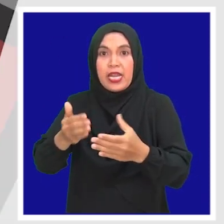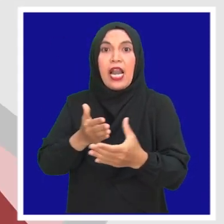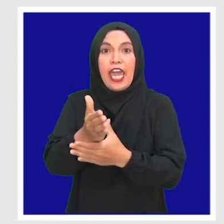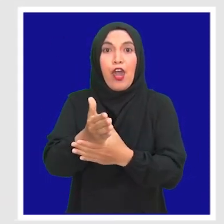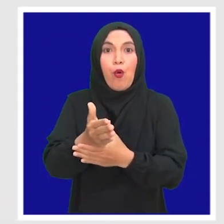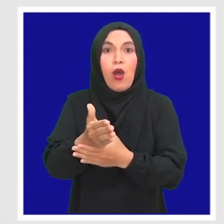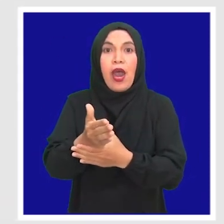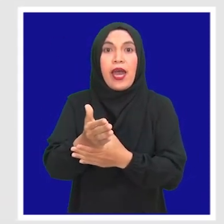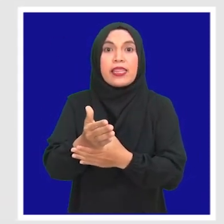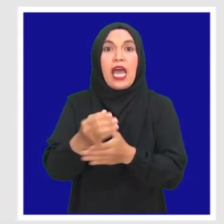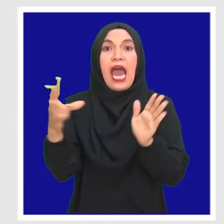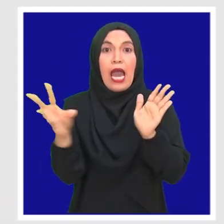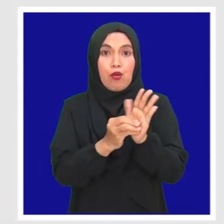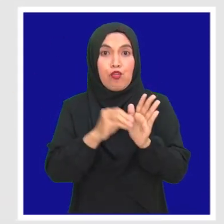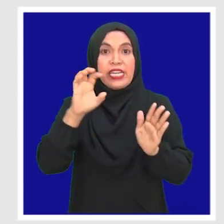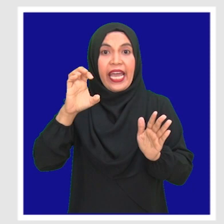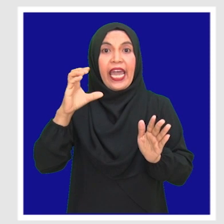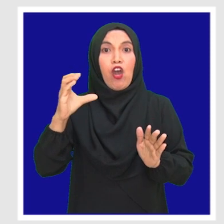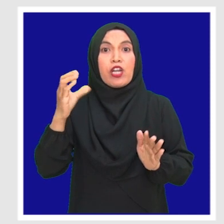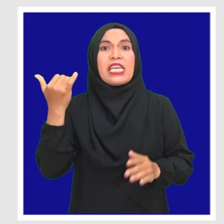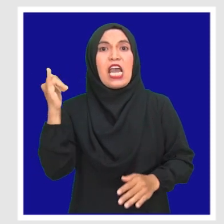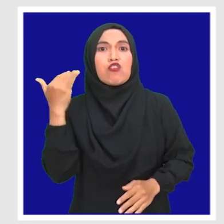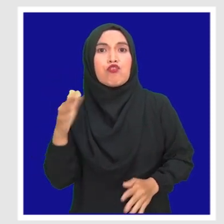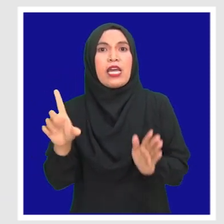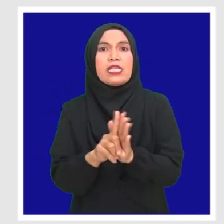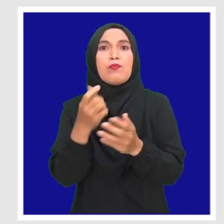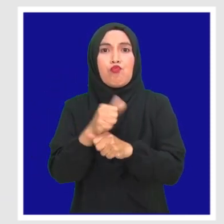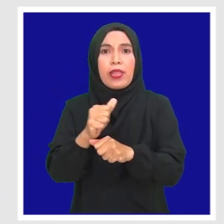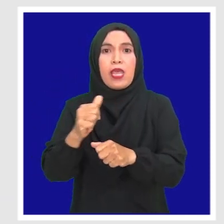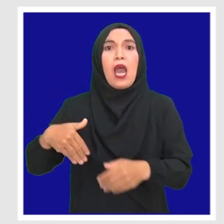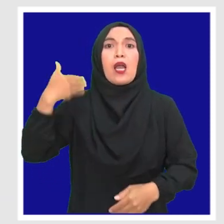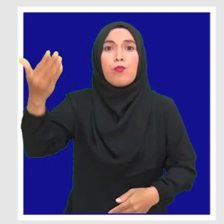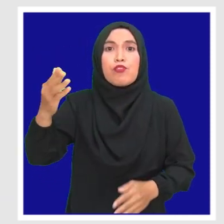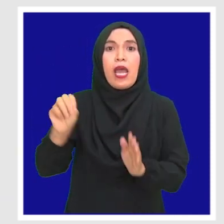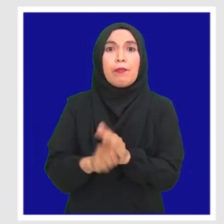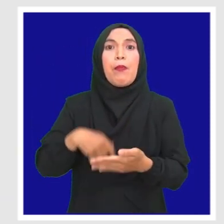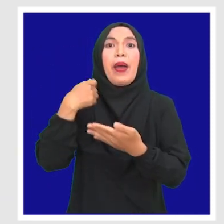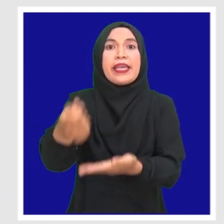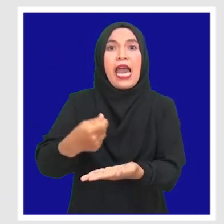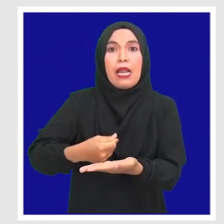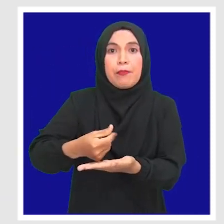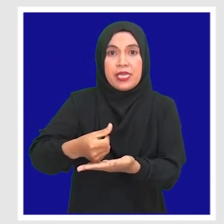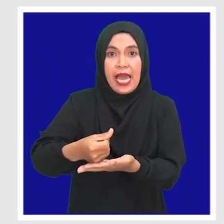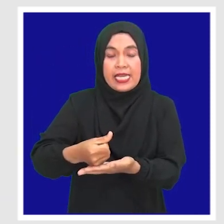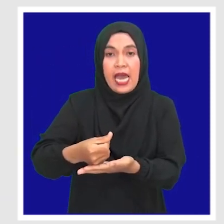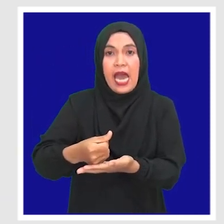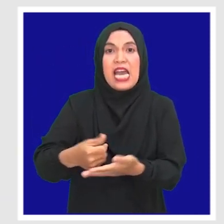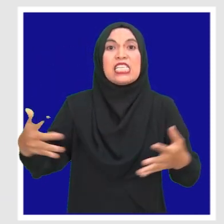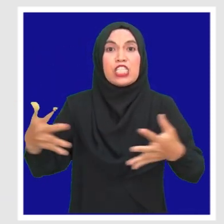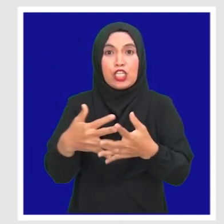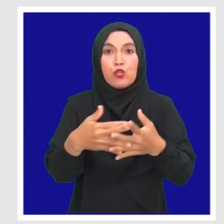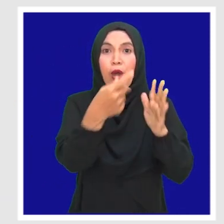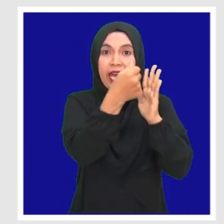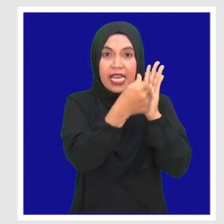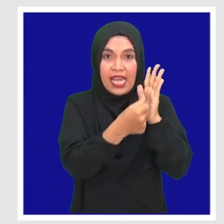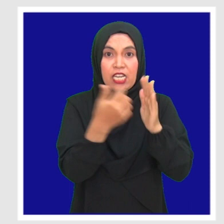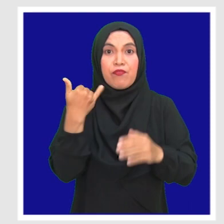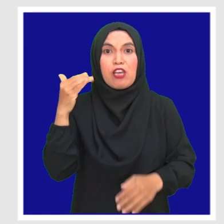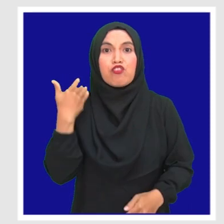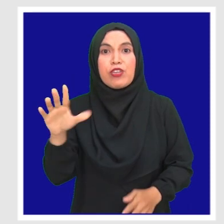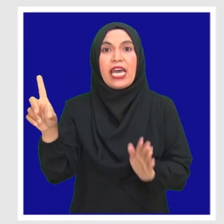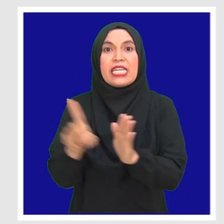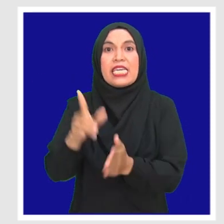e-court anu atos didamelkeun. Saterasna, anjen mayar biaya perkara secara elektronik saluyu tarif anu atos